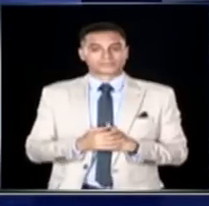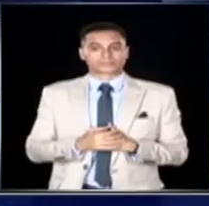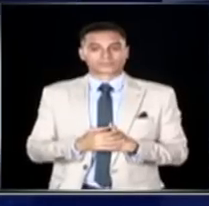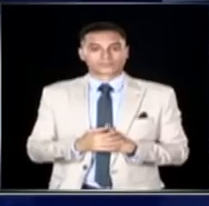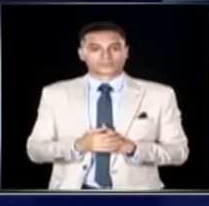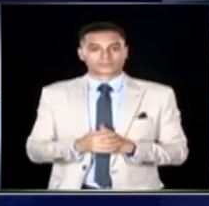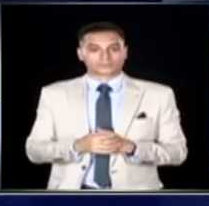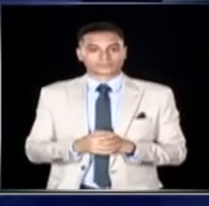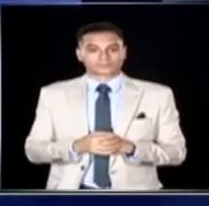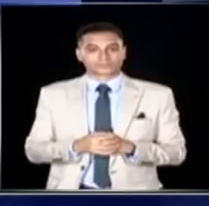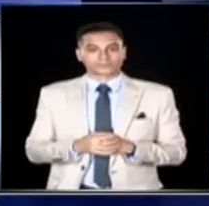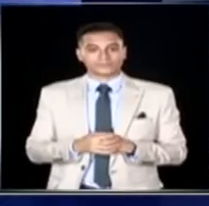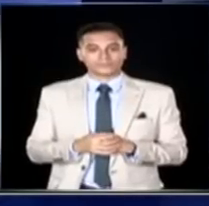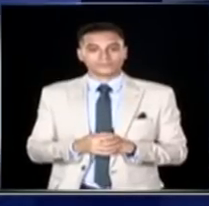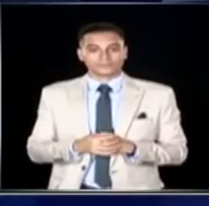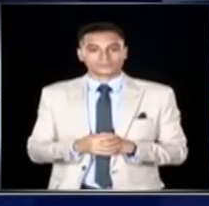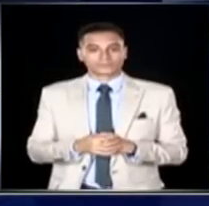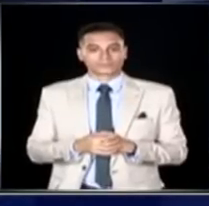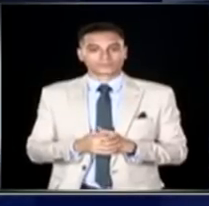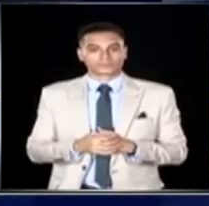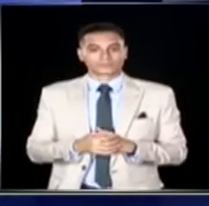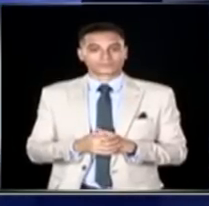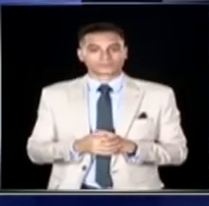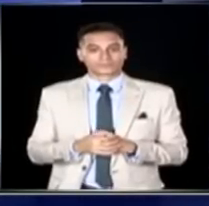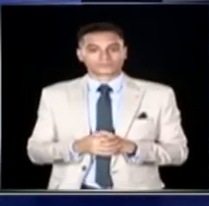زائد 65 يساوي كام؟